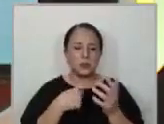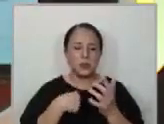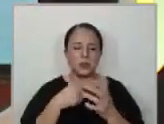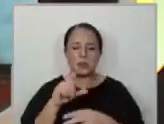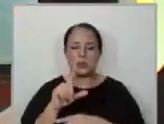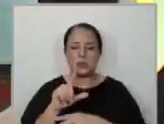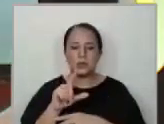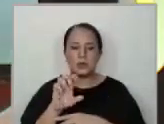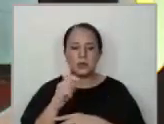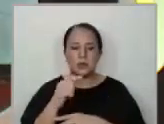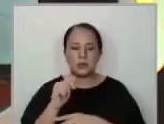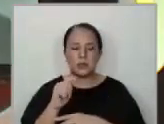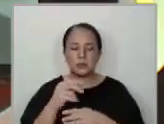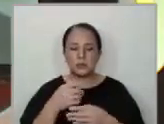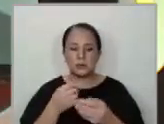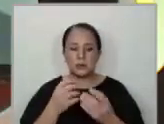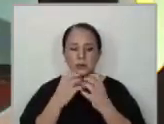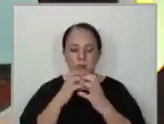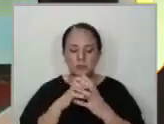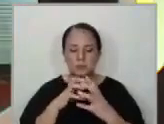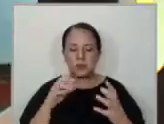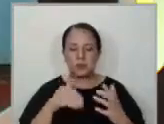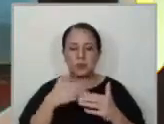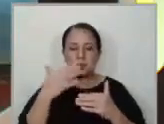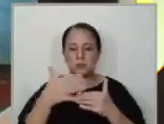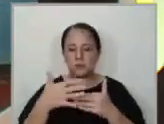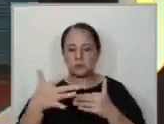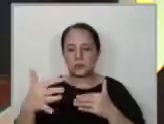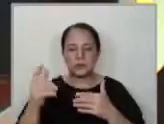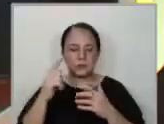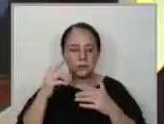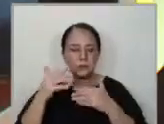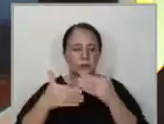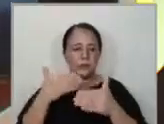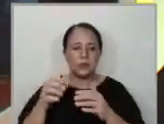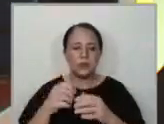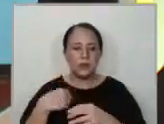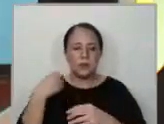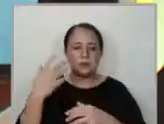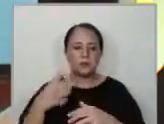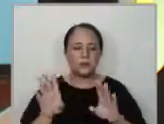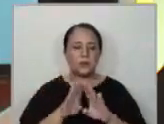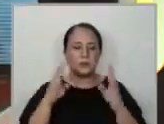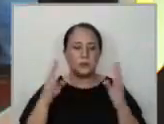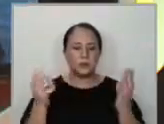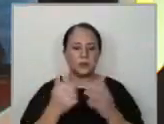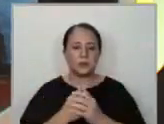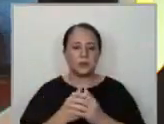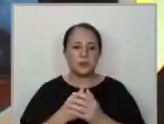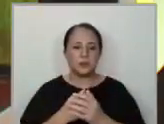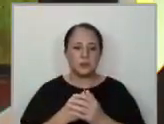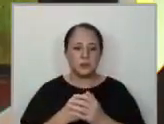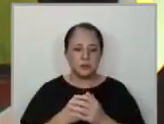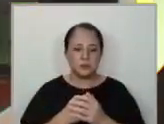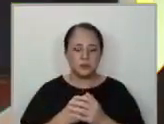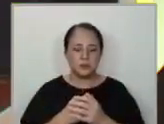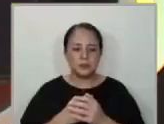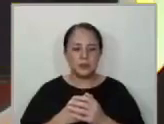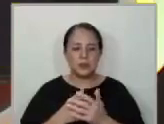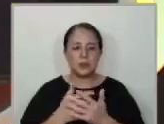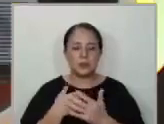nitong mapagyayaman hanggang sa mga susunod na henerasyon. Gaya na lang ng opisyal na pagbubukas ng big ticket infrastructure project